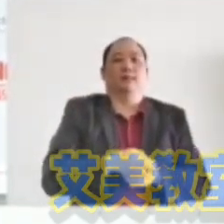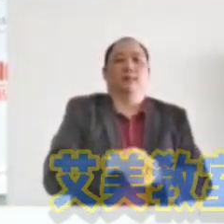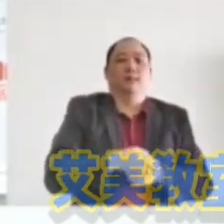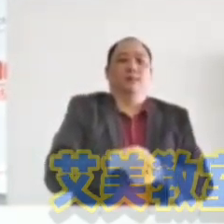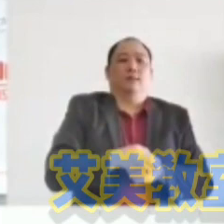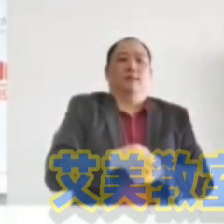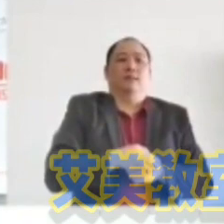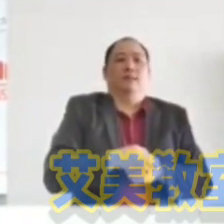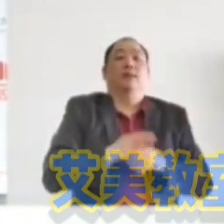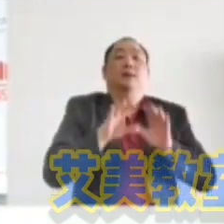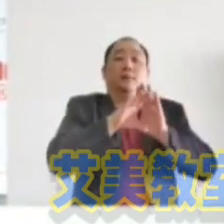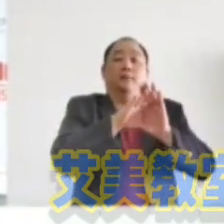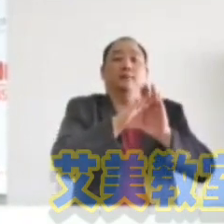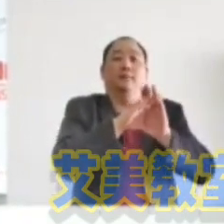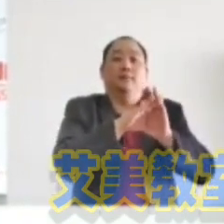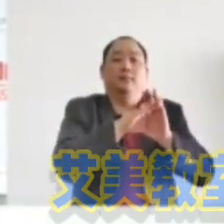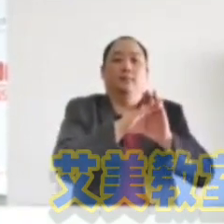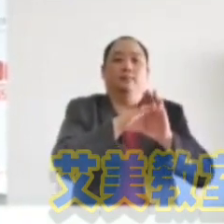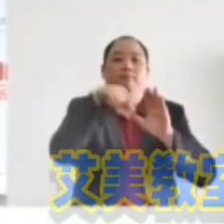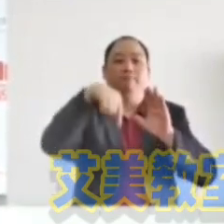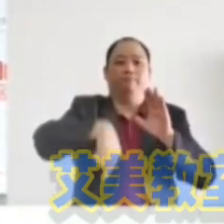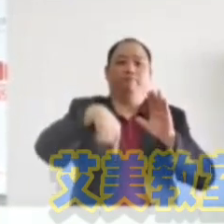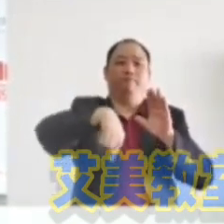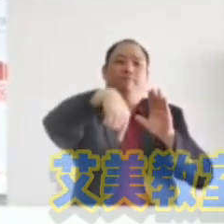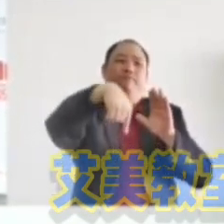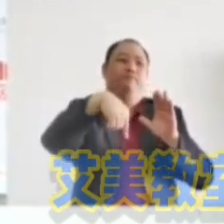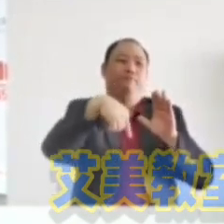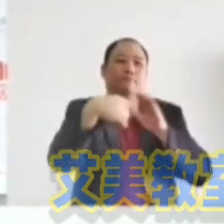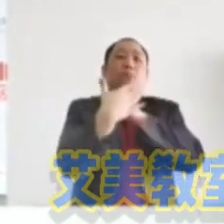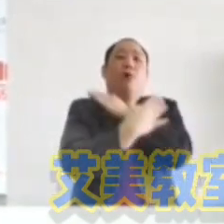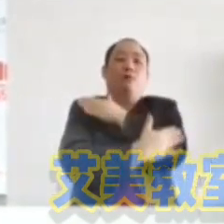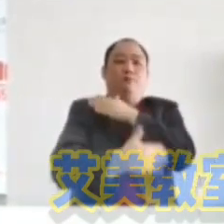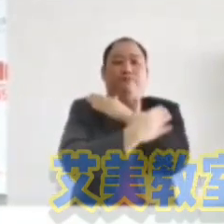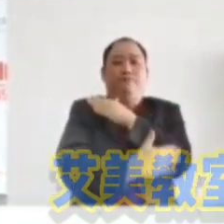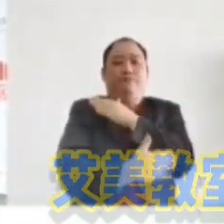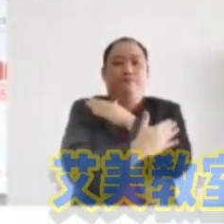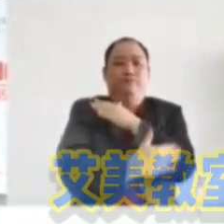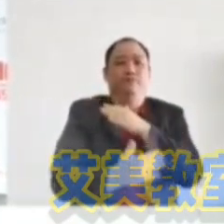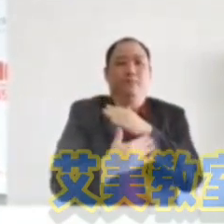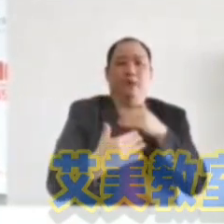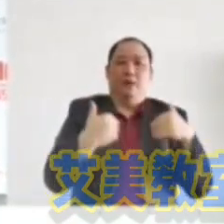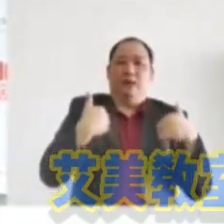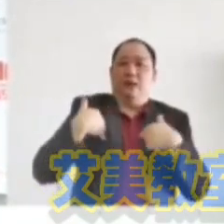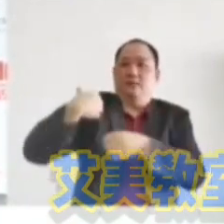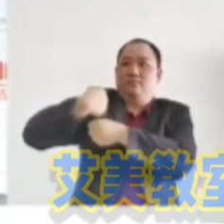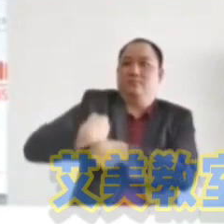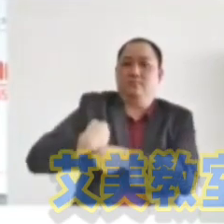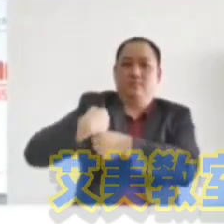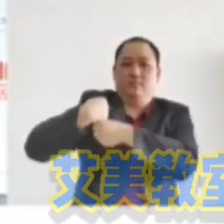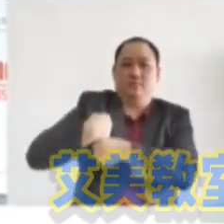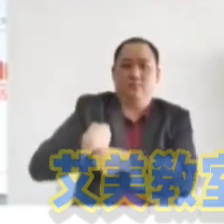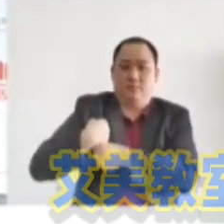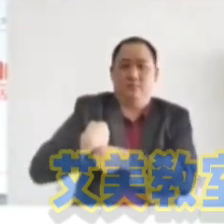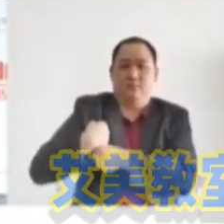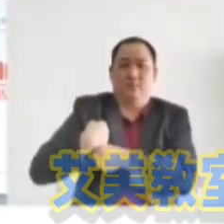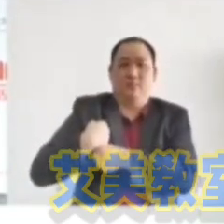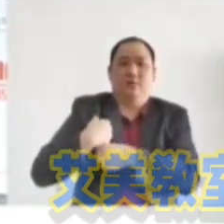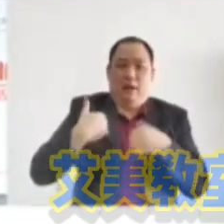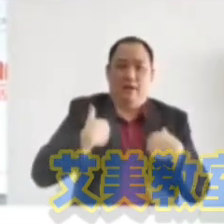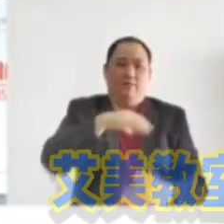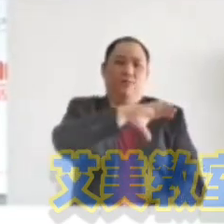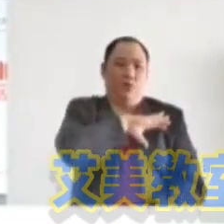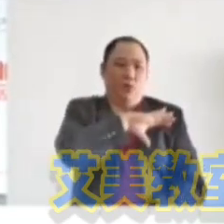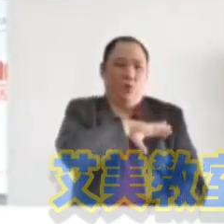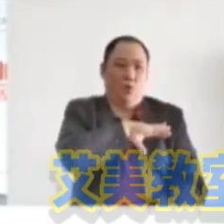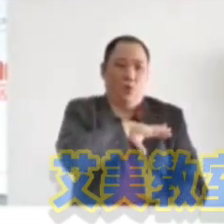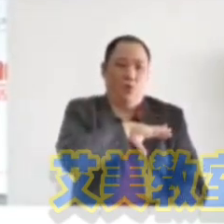家更加容易明白啦，今天我们在一个国家里面是不是有这个保